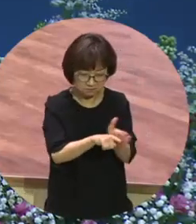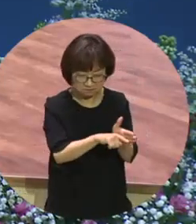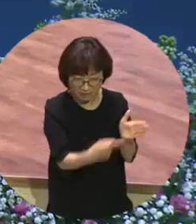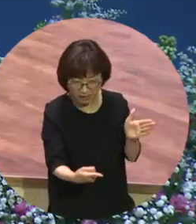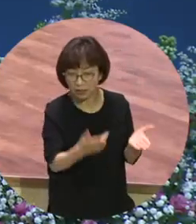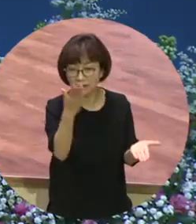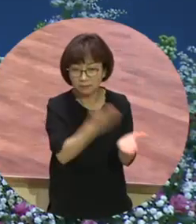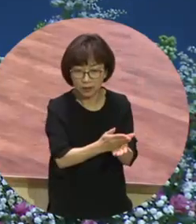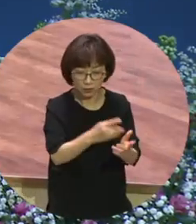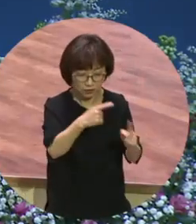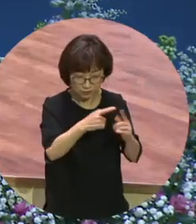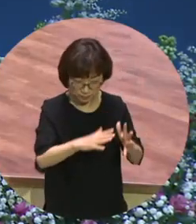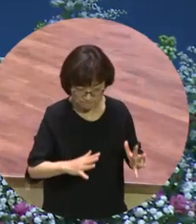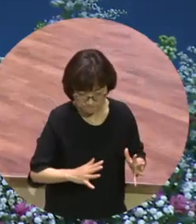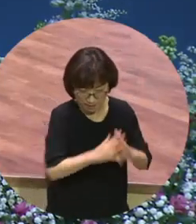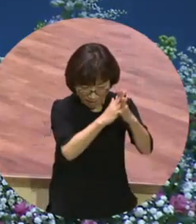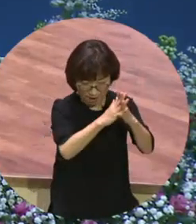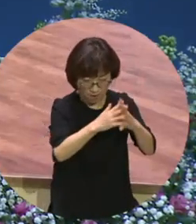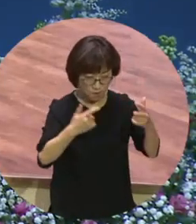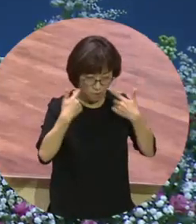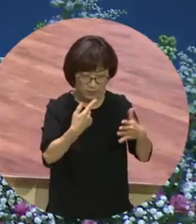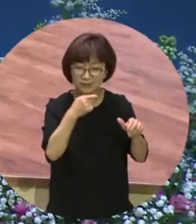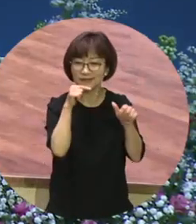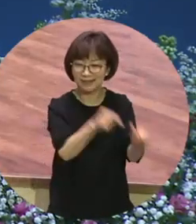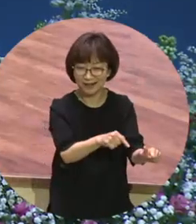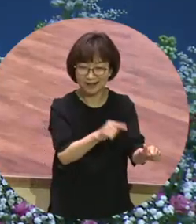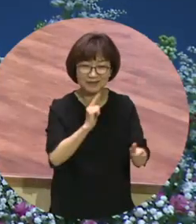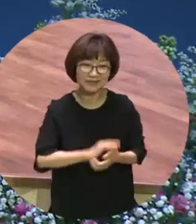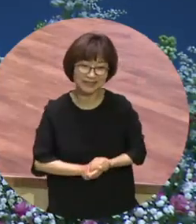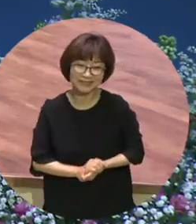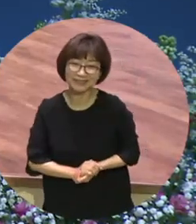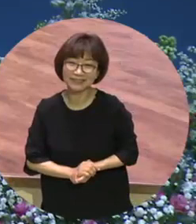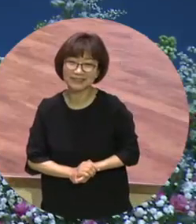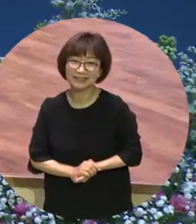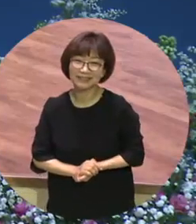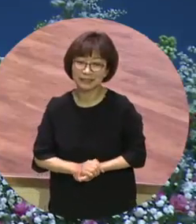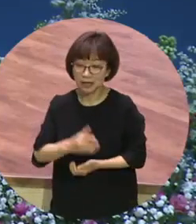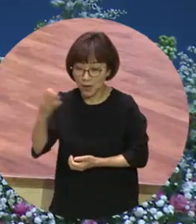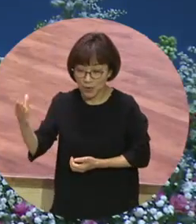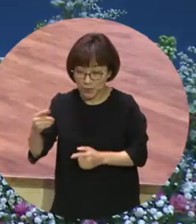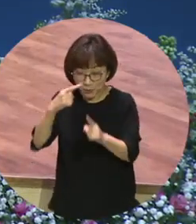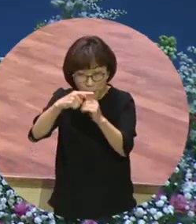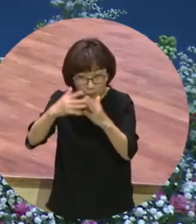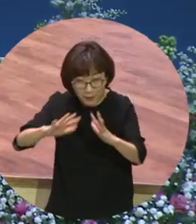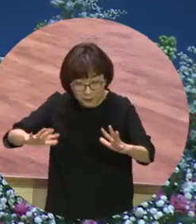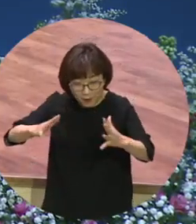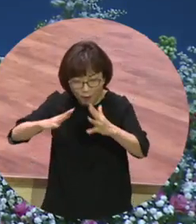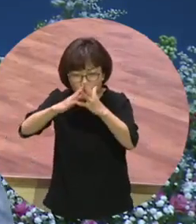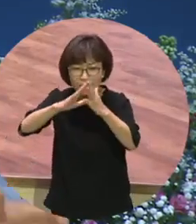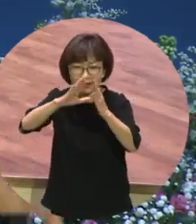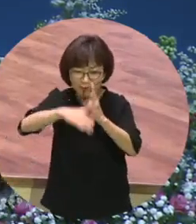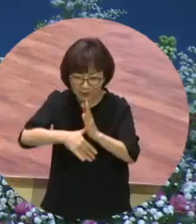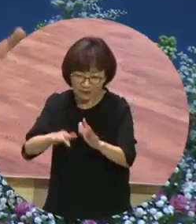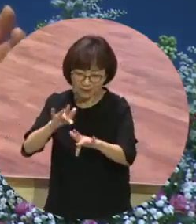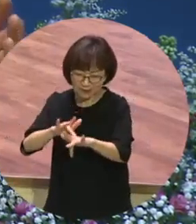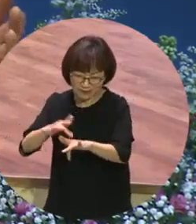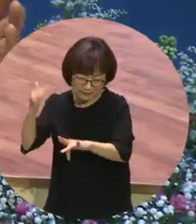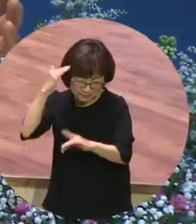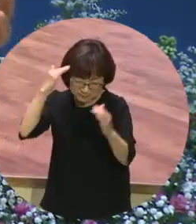성전 건축이 말이죠. 성전 건축이요. 얼마나 사단이 공격하는지 몰라요. 하나님의